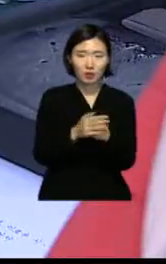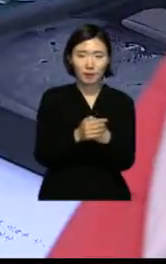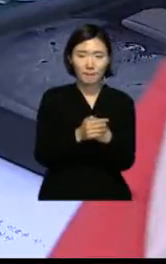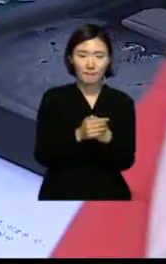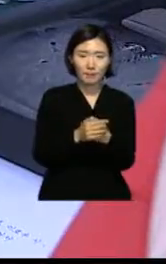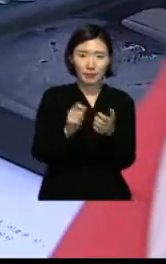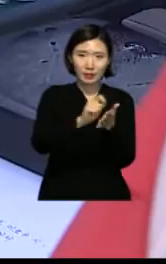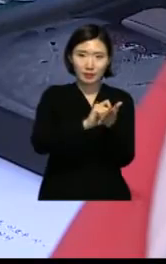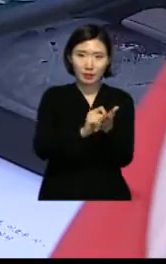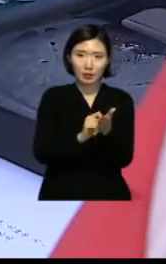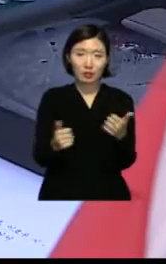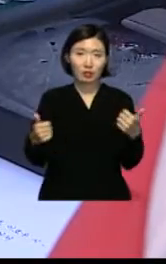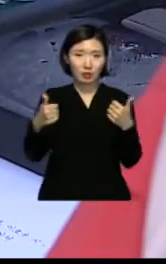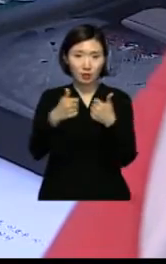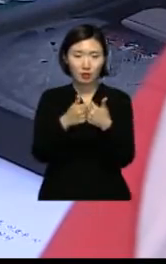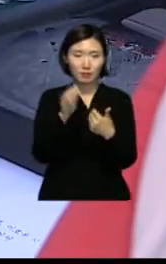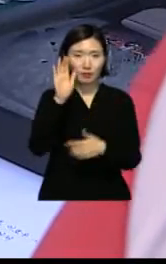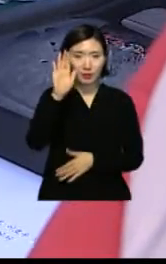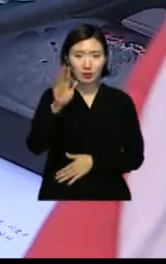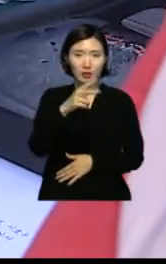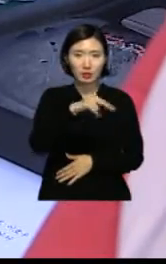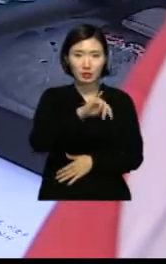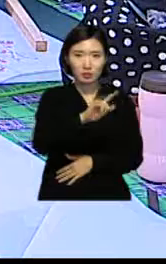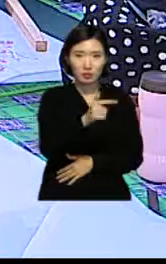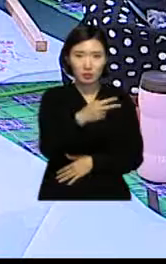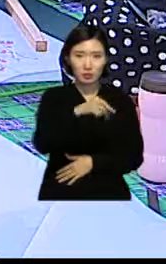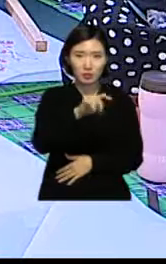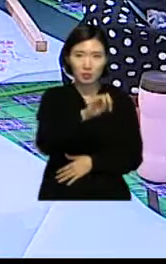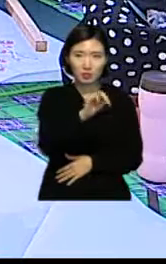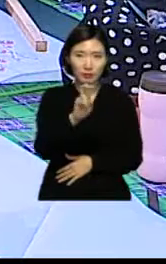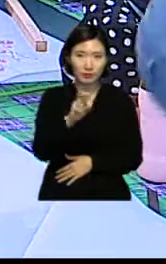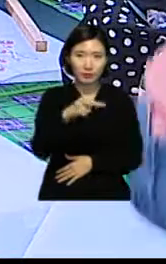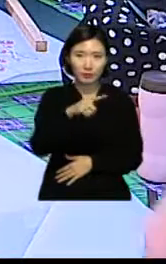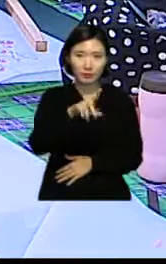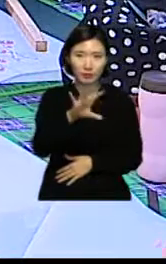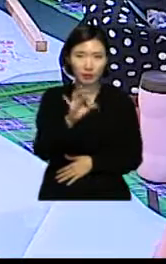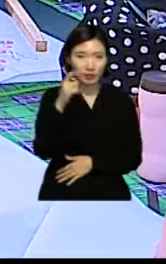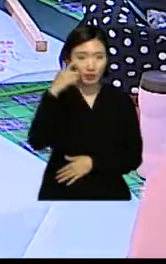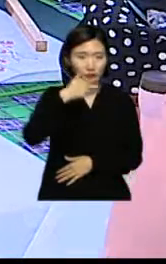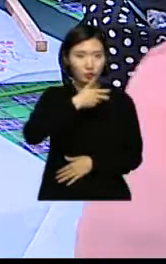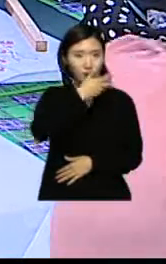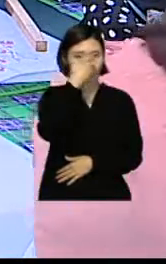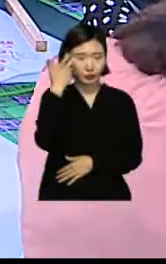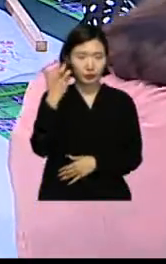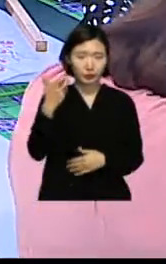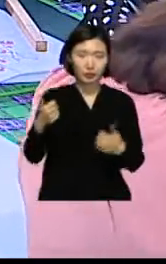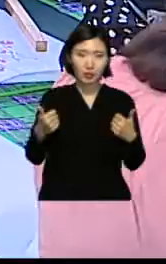대회도 열렸습니다. 미래의 신사임당을 꿈꾸며 참가자들은